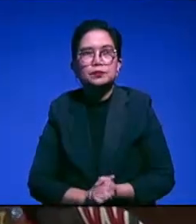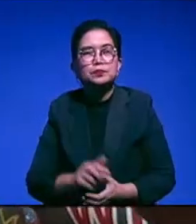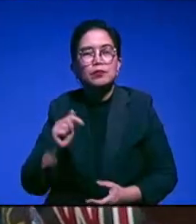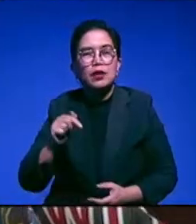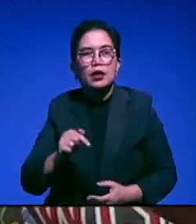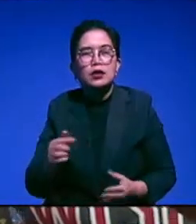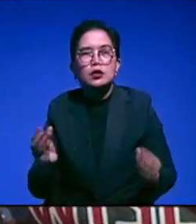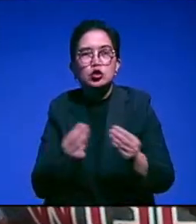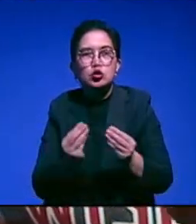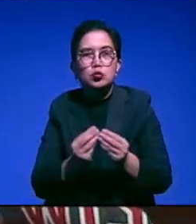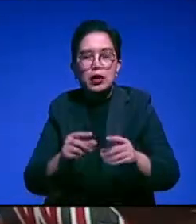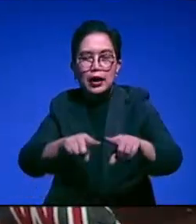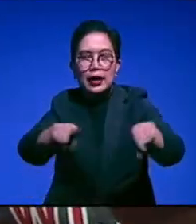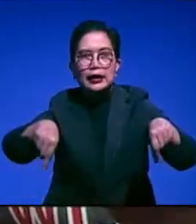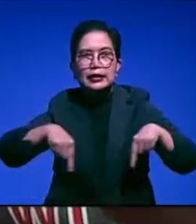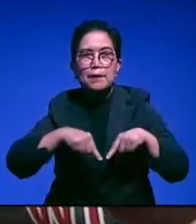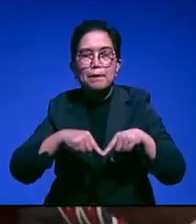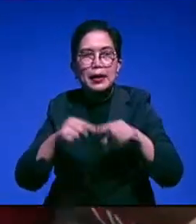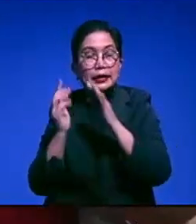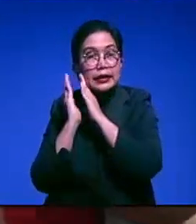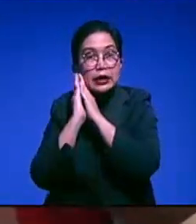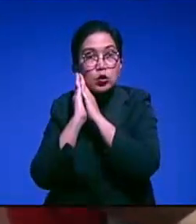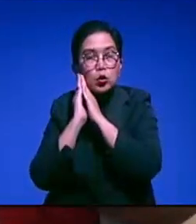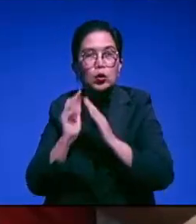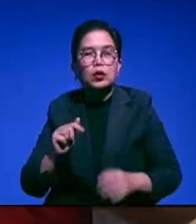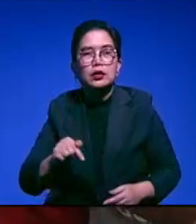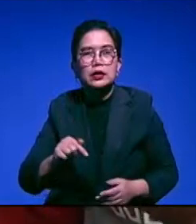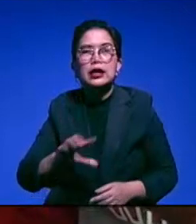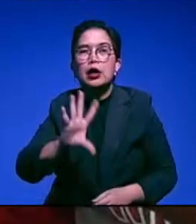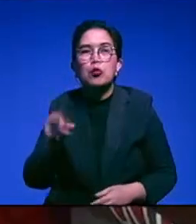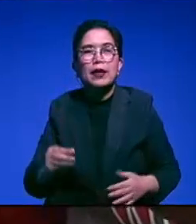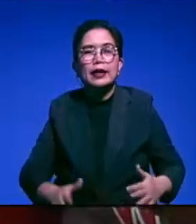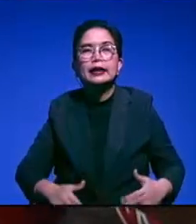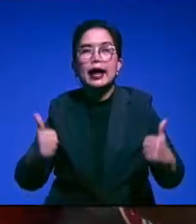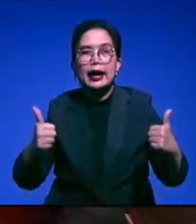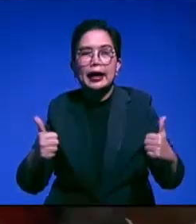total ketersediaan tempat tidur se-Kabupaten Tangerang dengan